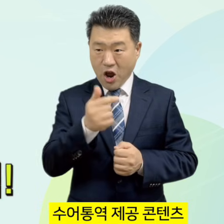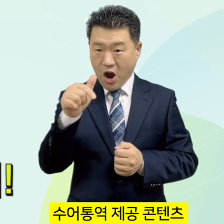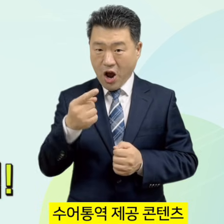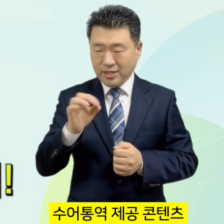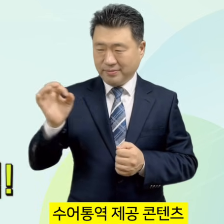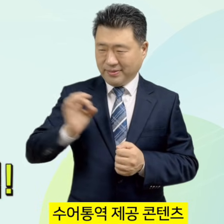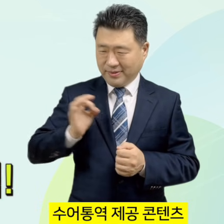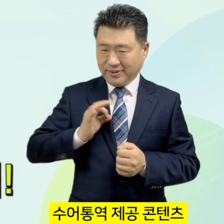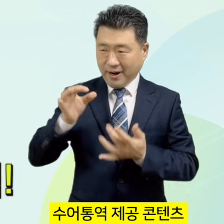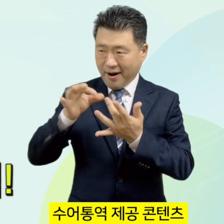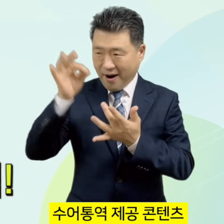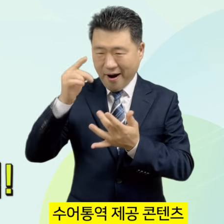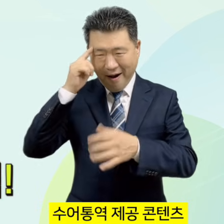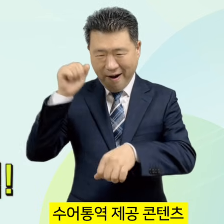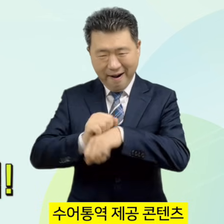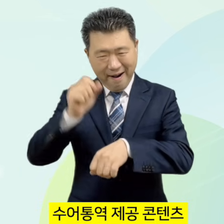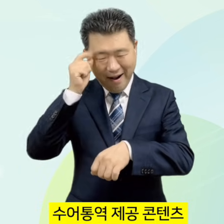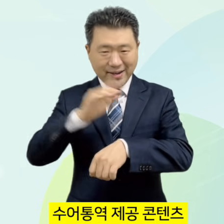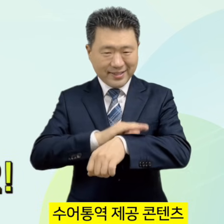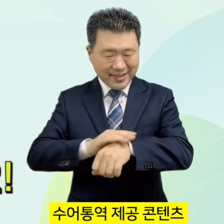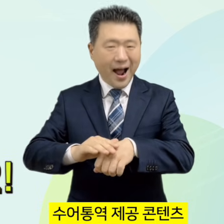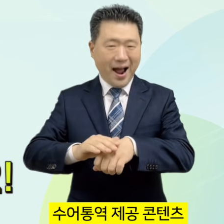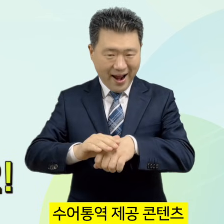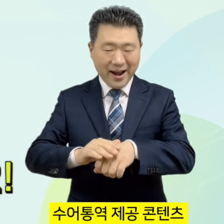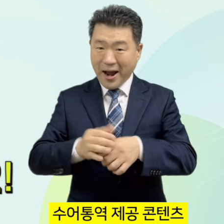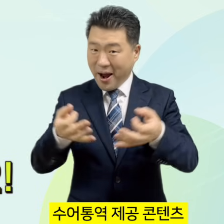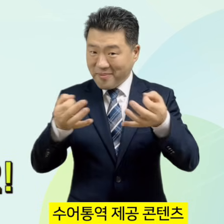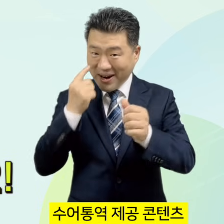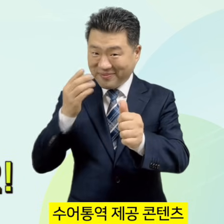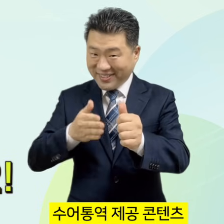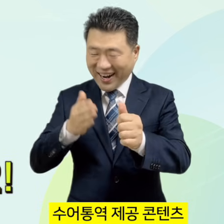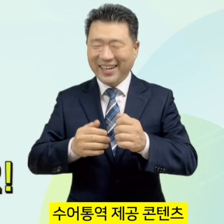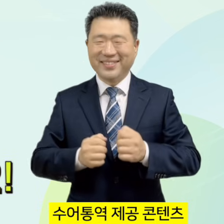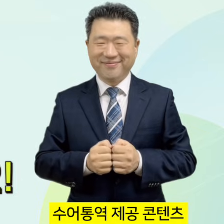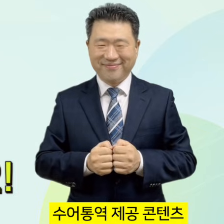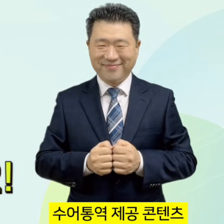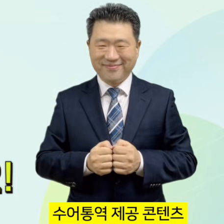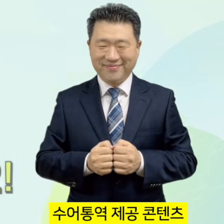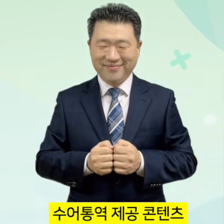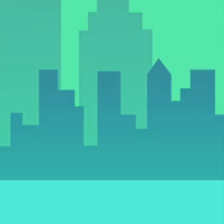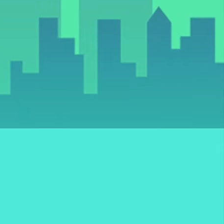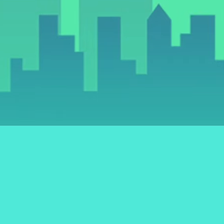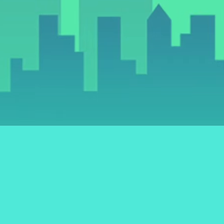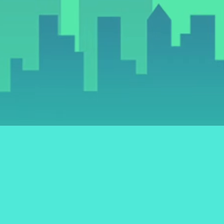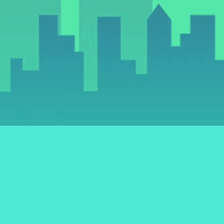올바른 연금을 위한 현명한 선택, 연금 내비게이터와 함께하세요.